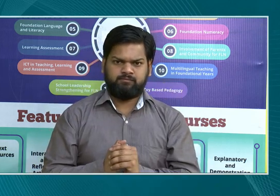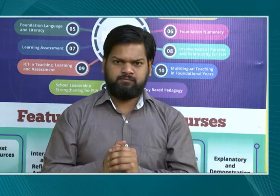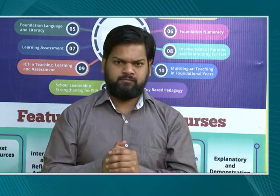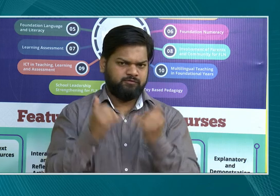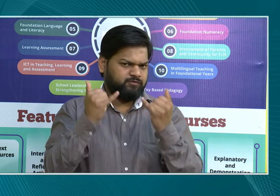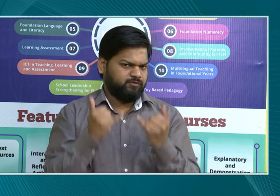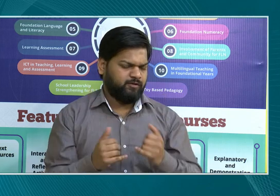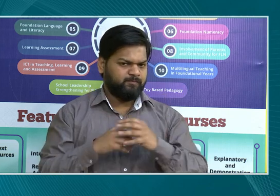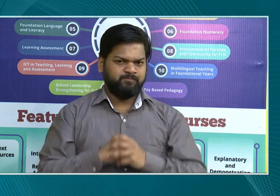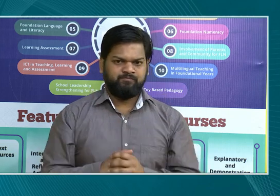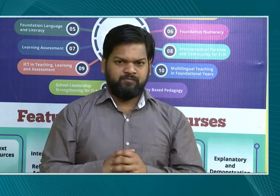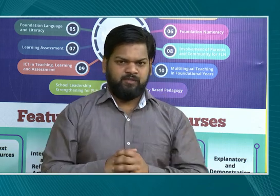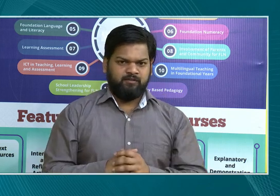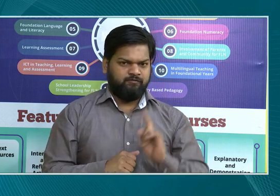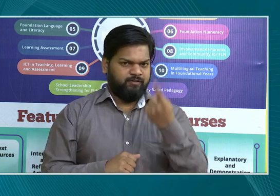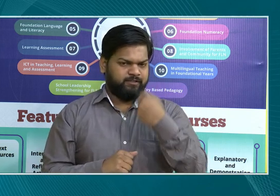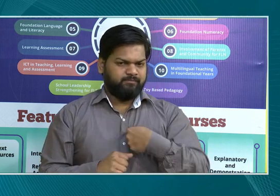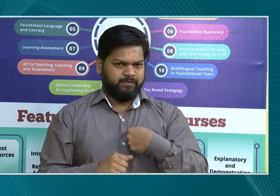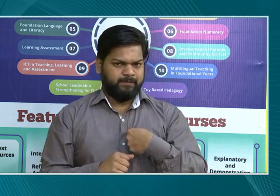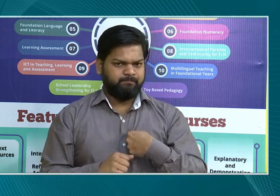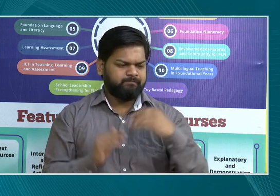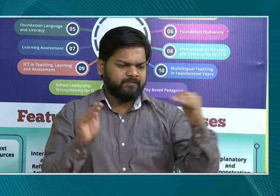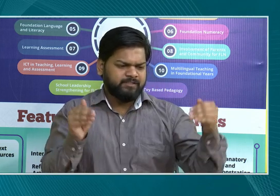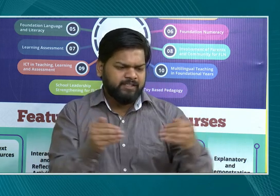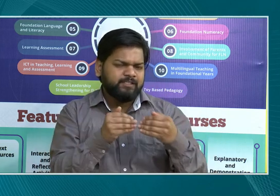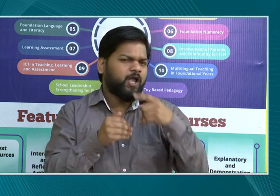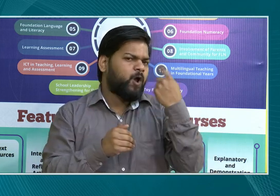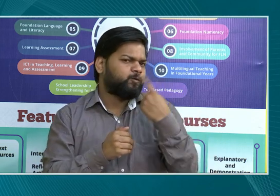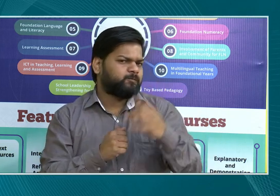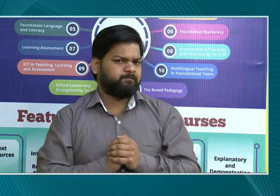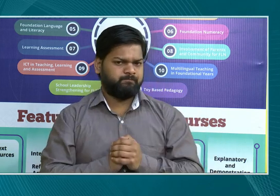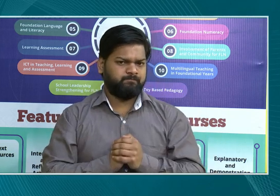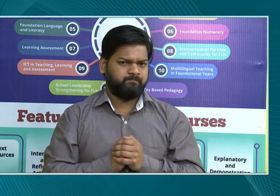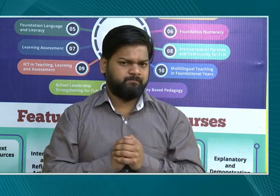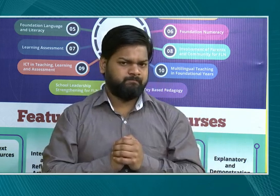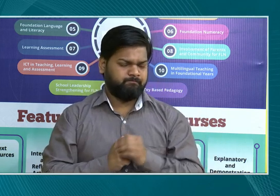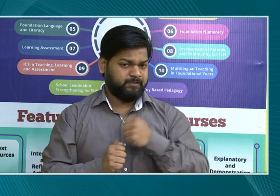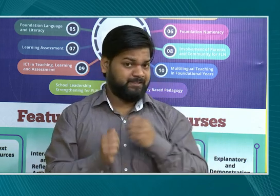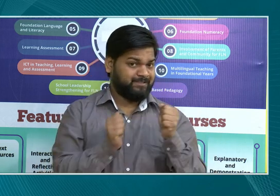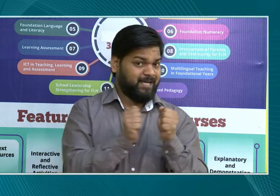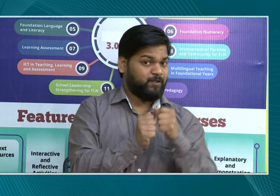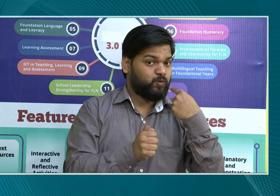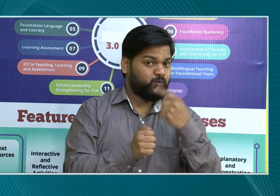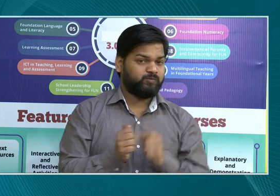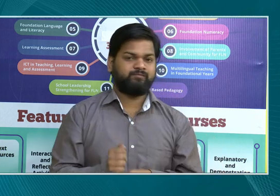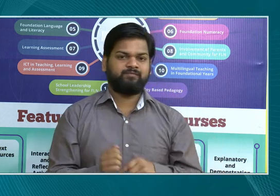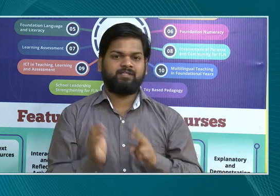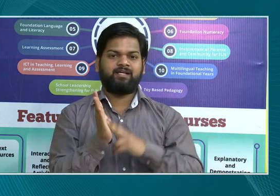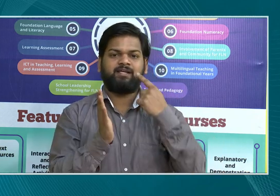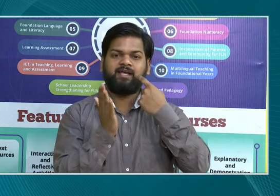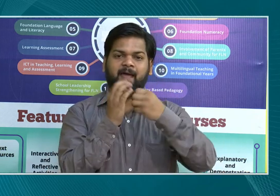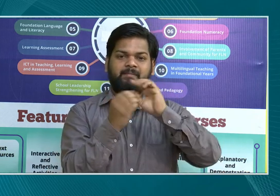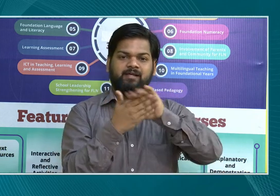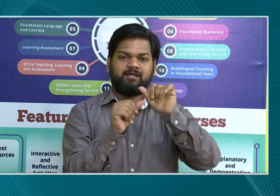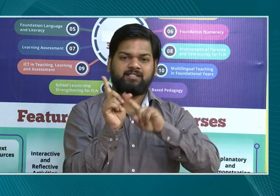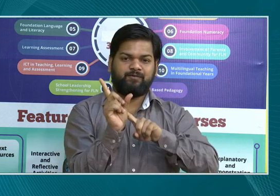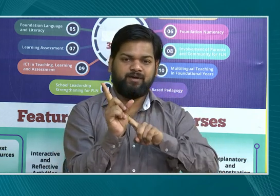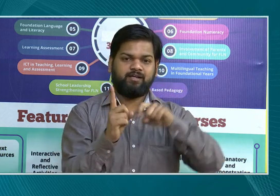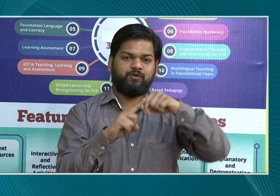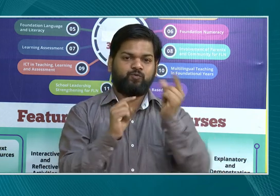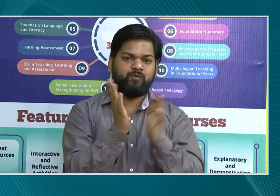सबसे पहले मैं आपका तारीफ कर देता हूं आप स्क्रीन पर मेरे साथ देख रहे हैं स्क्रीन सजा कर रहे हैं निर्भय कुमार माल निर्भय नमस्कार आपका